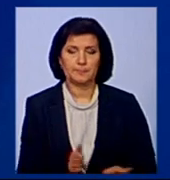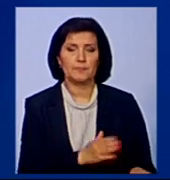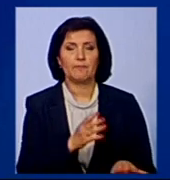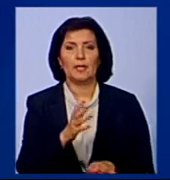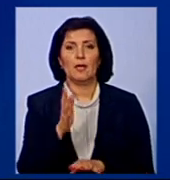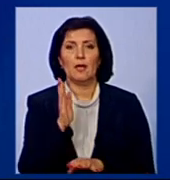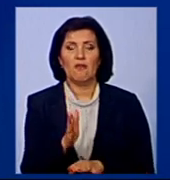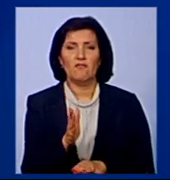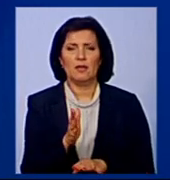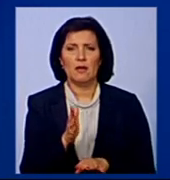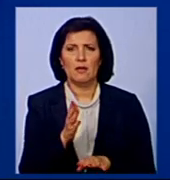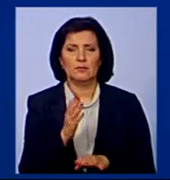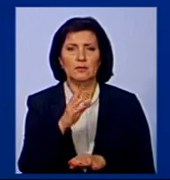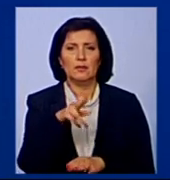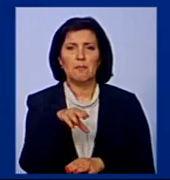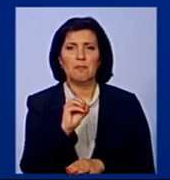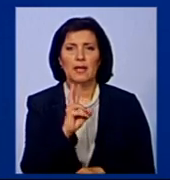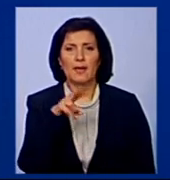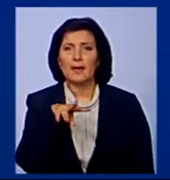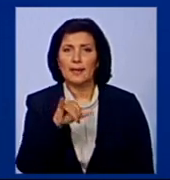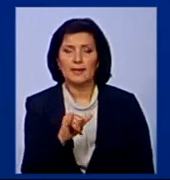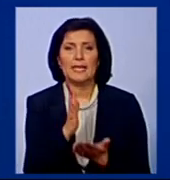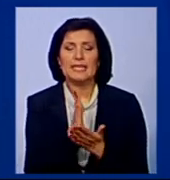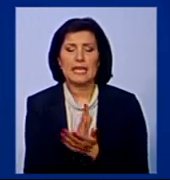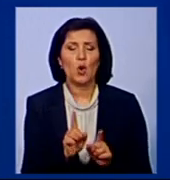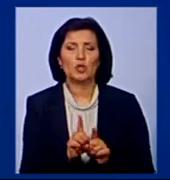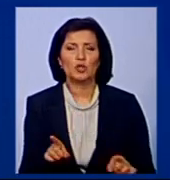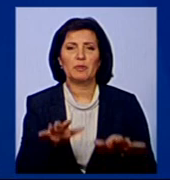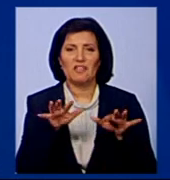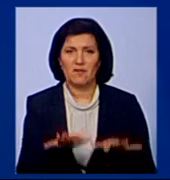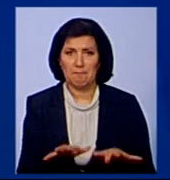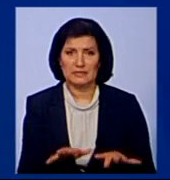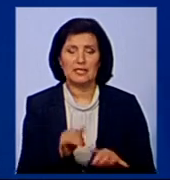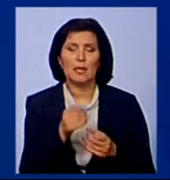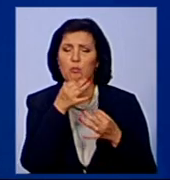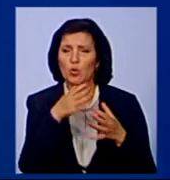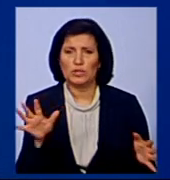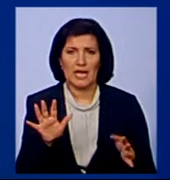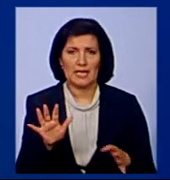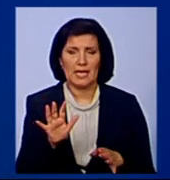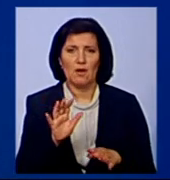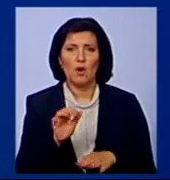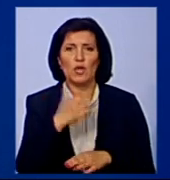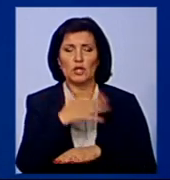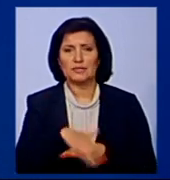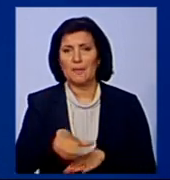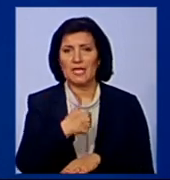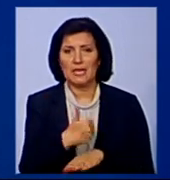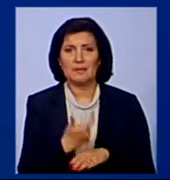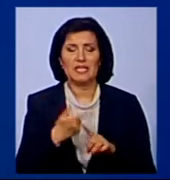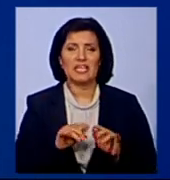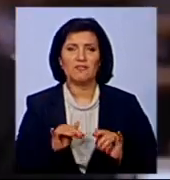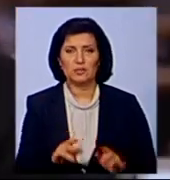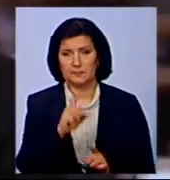У пеклі є особливе місце для будь-якого іноземного лідера, який чинить недобросовісно стосовно президента США Дональда